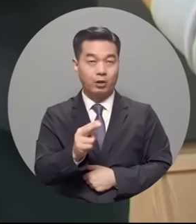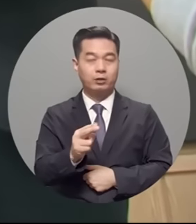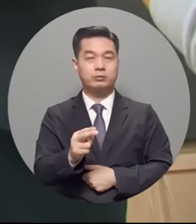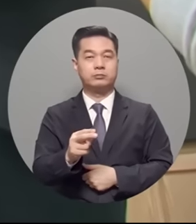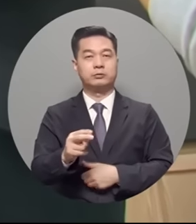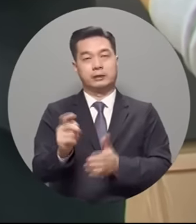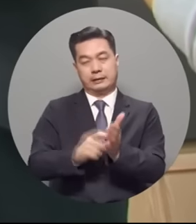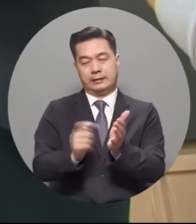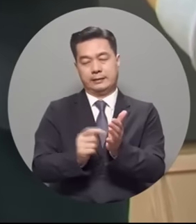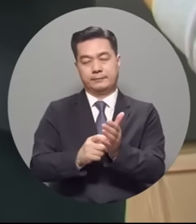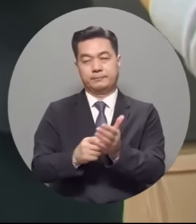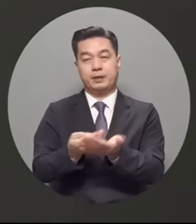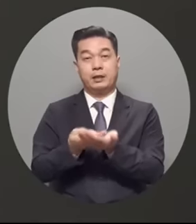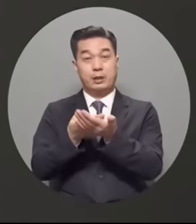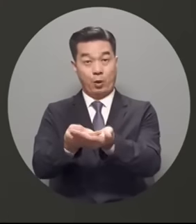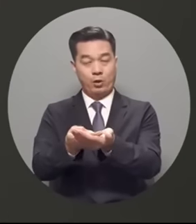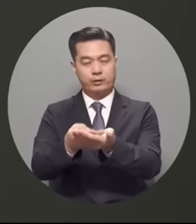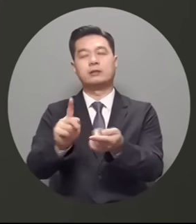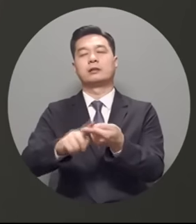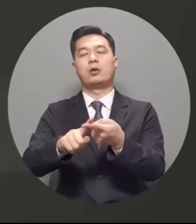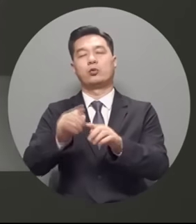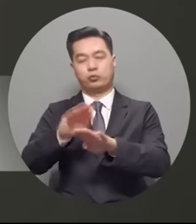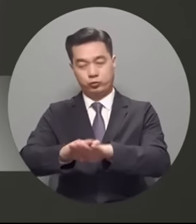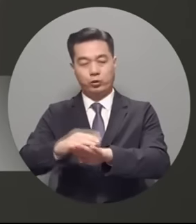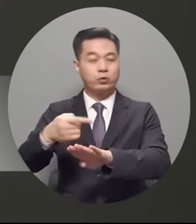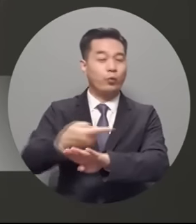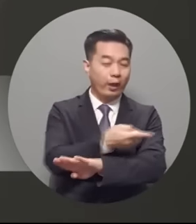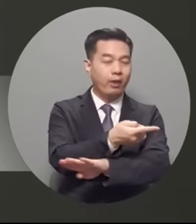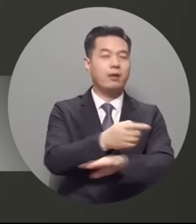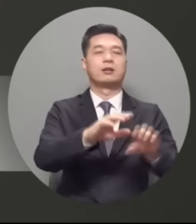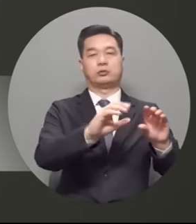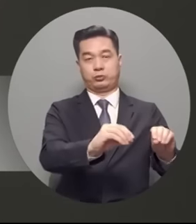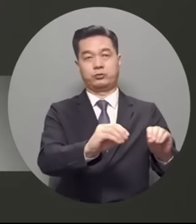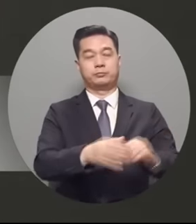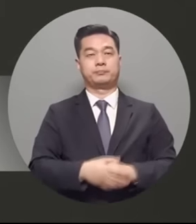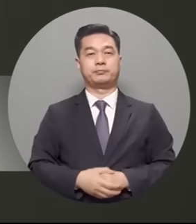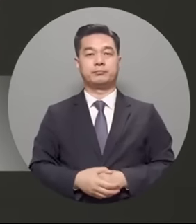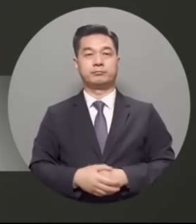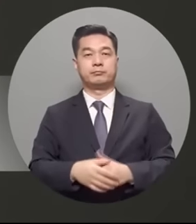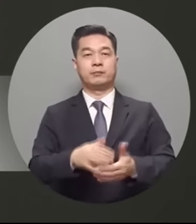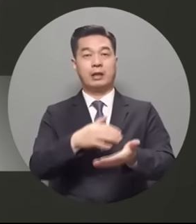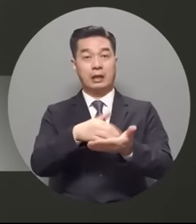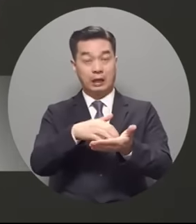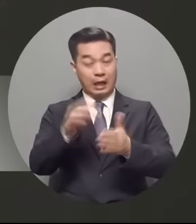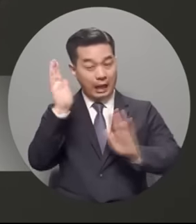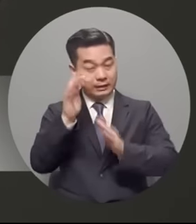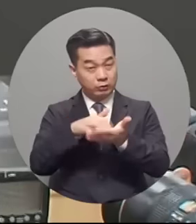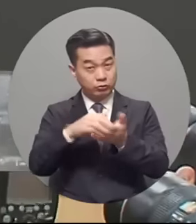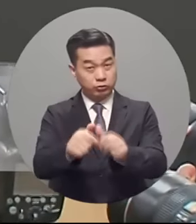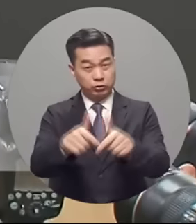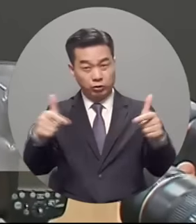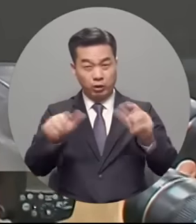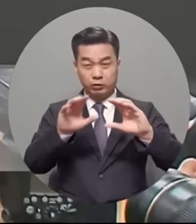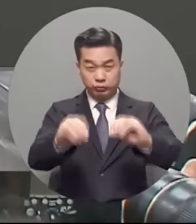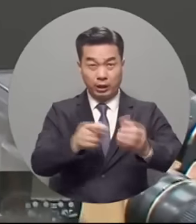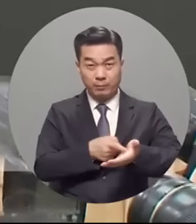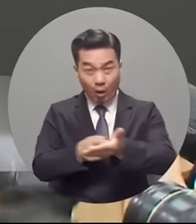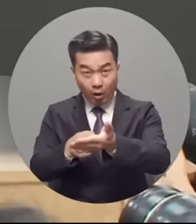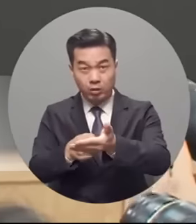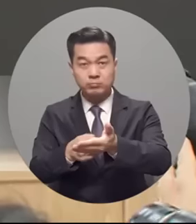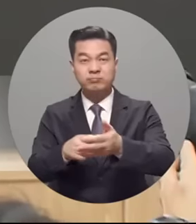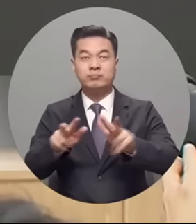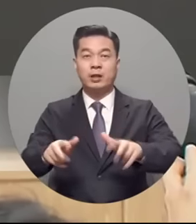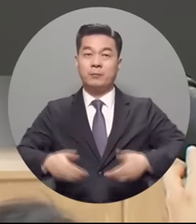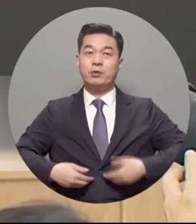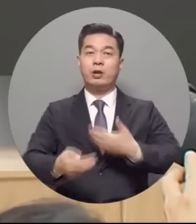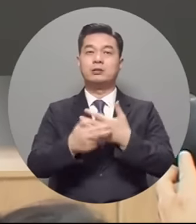진료는 유지하기로 했습니다. 서울대 교수들은 증원 중단을 촉구하면서 필요한 의사 수를 추계하는 연구를